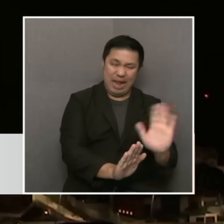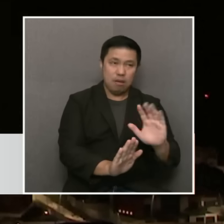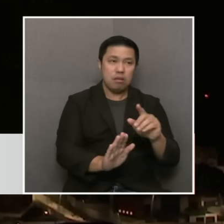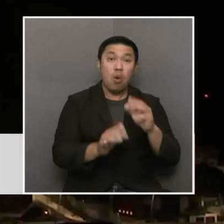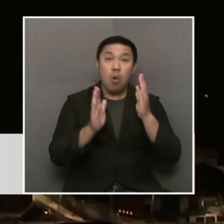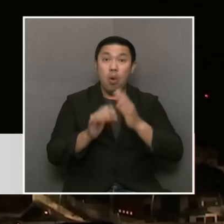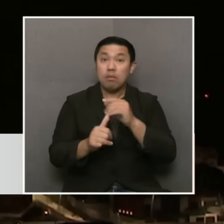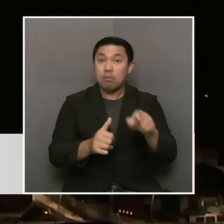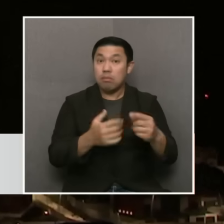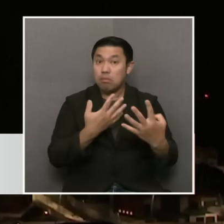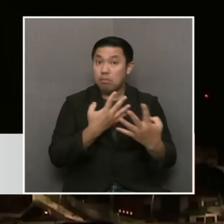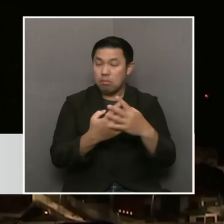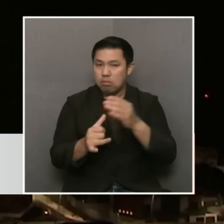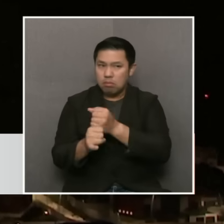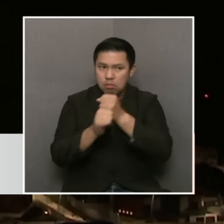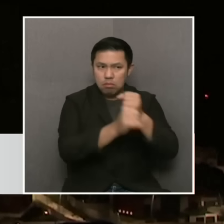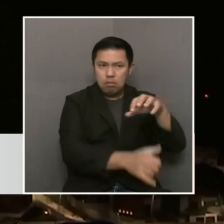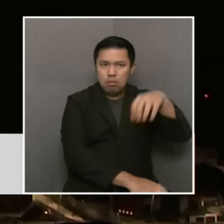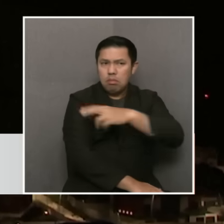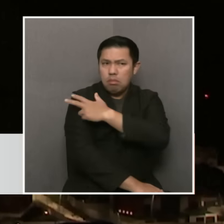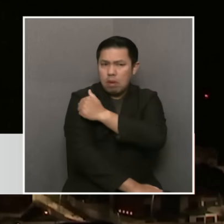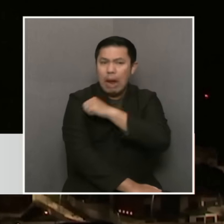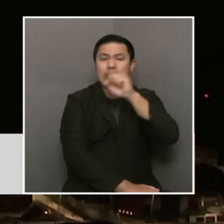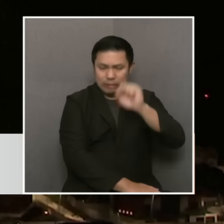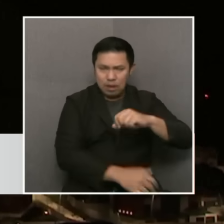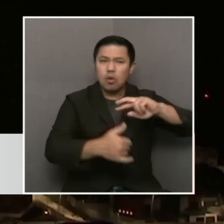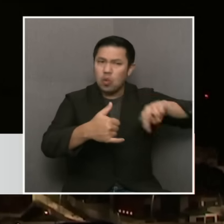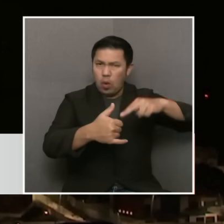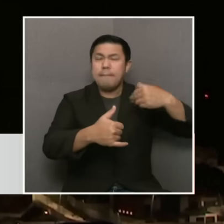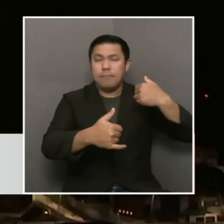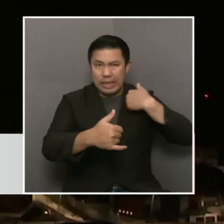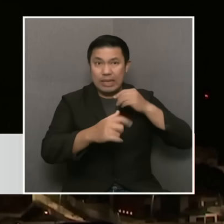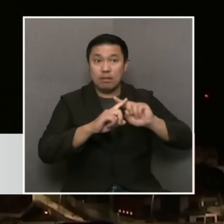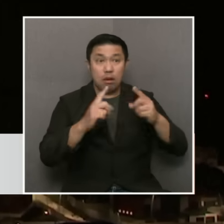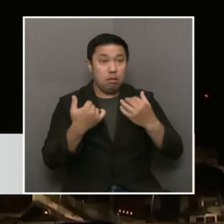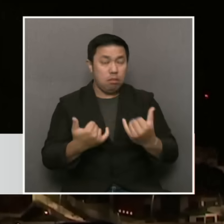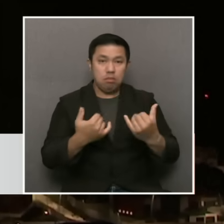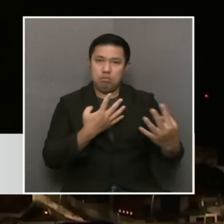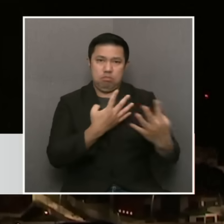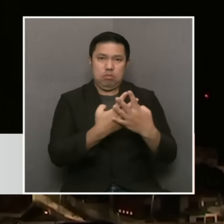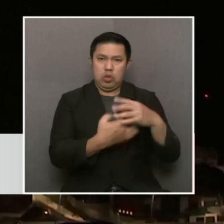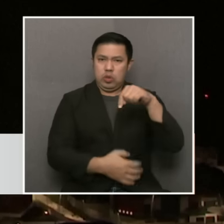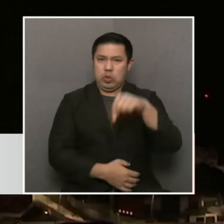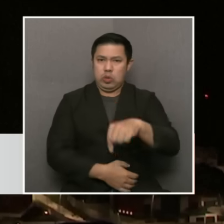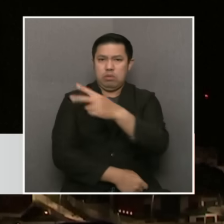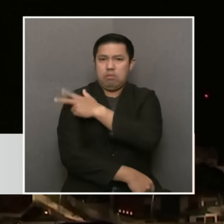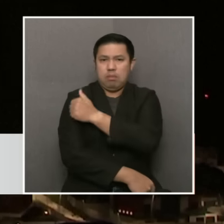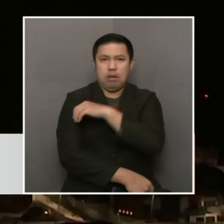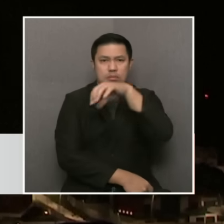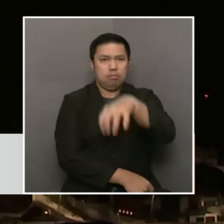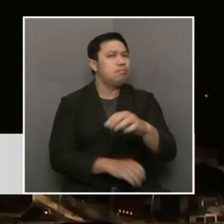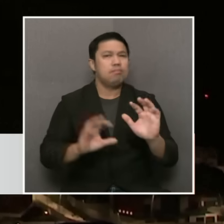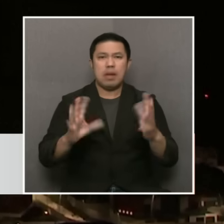ประกันบางคนไปโรงพยาบาลจริงเพื่อรับการรักษานะคะแต่ก็ย้ำว่าไม่ได้ขังตัวประกันเอาไว้ในโรงพยาบาล